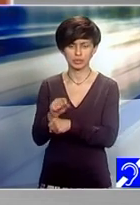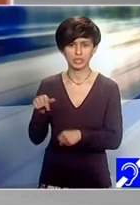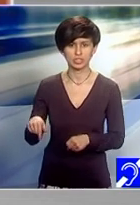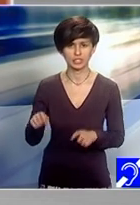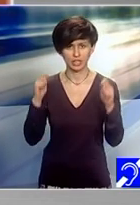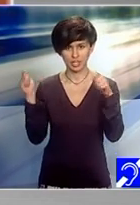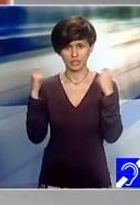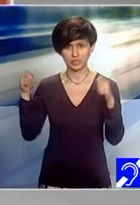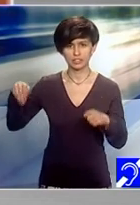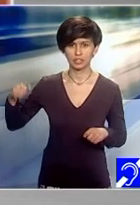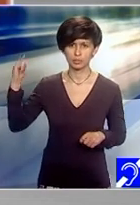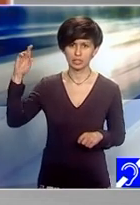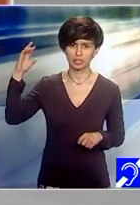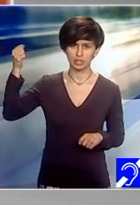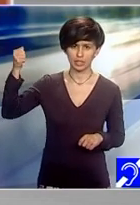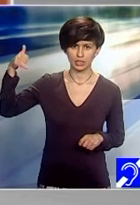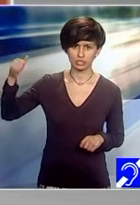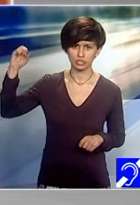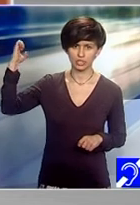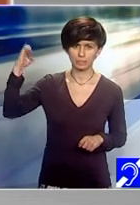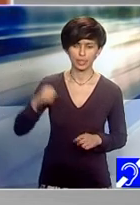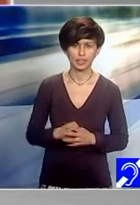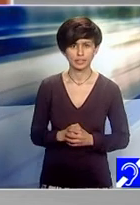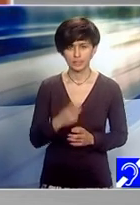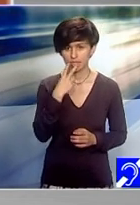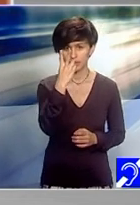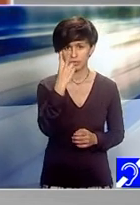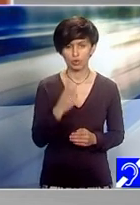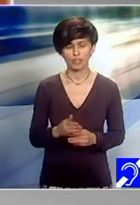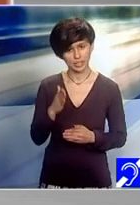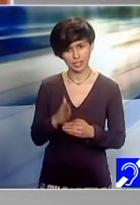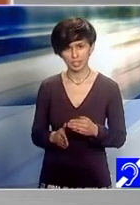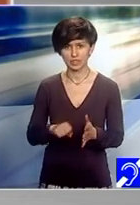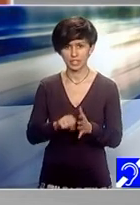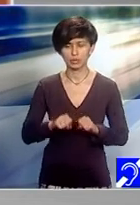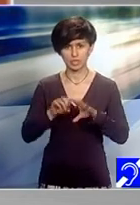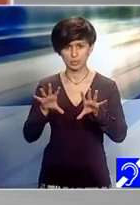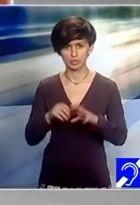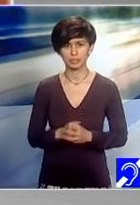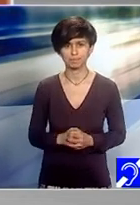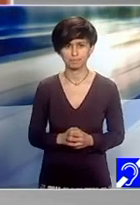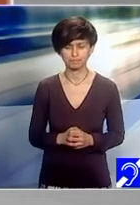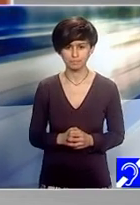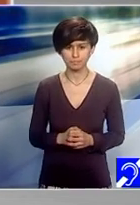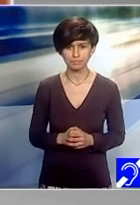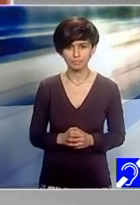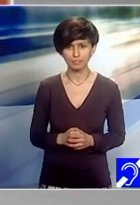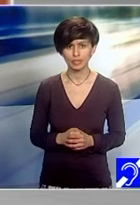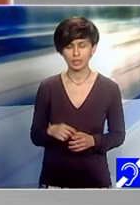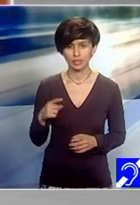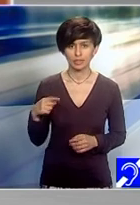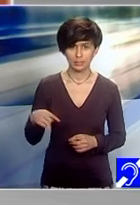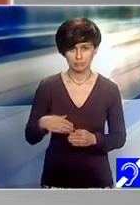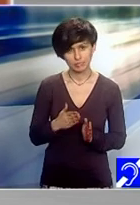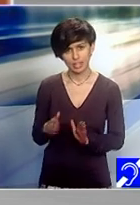festivalul Miraje. Vom intra în culisele acestui eveniment la finalul emisiunii. Dar mai întâi să aflăm cele mai importante subiecte